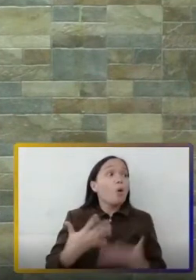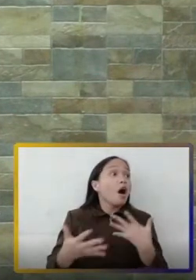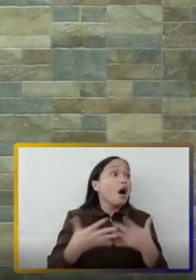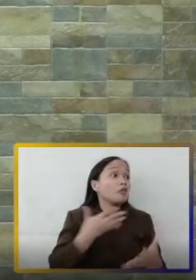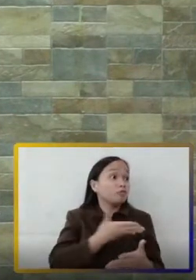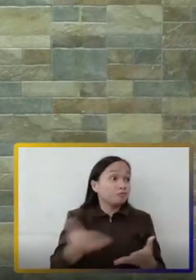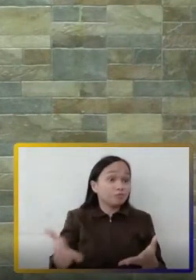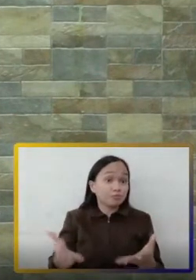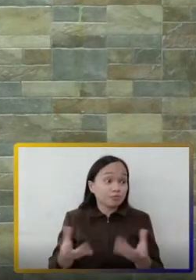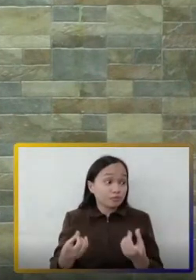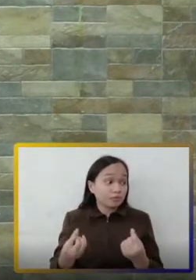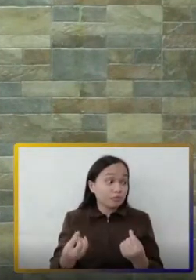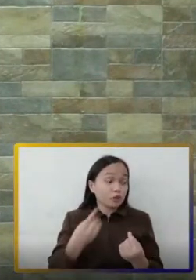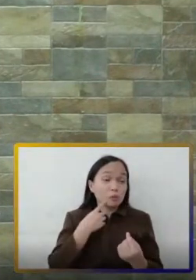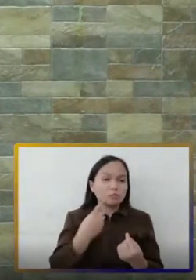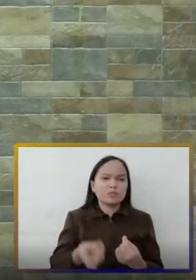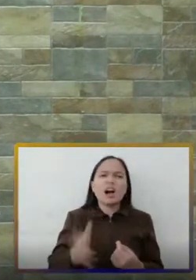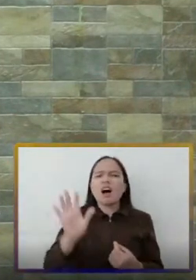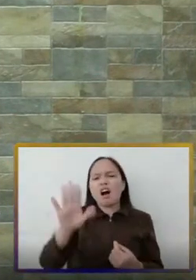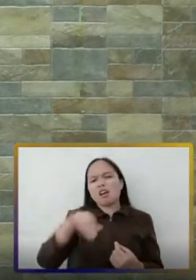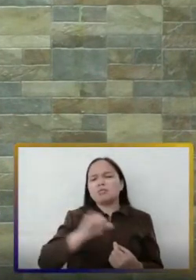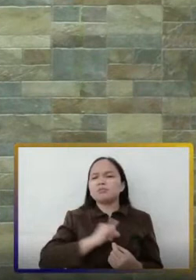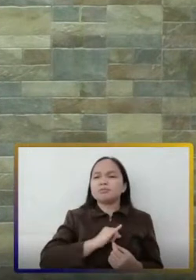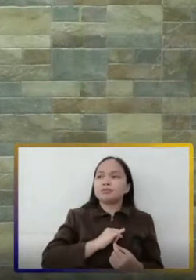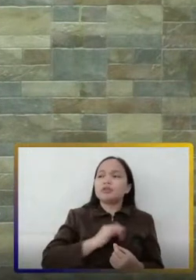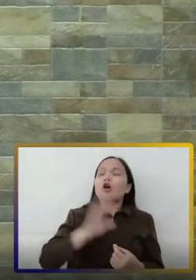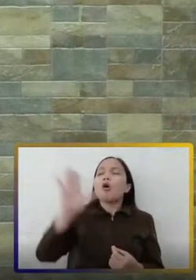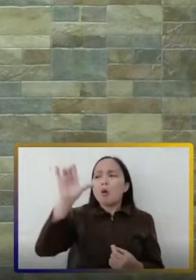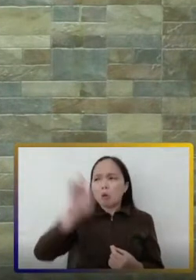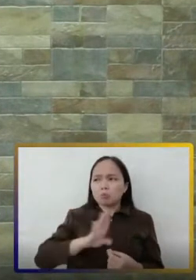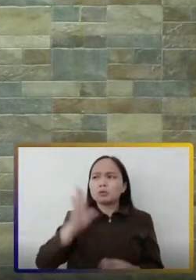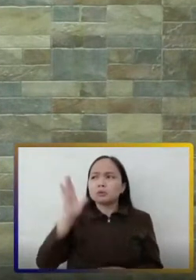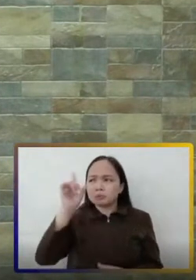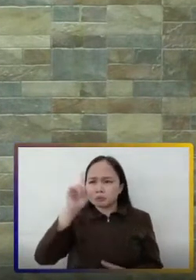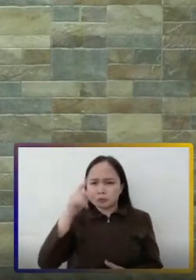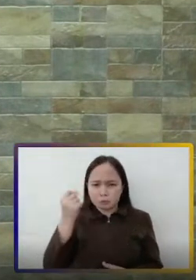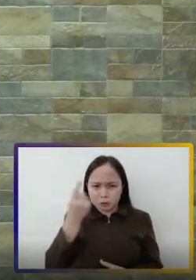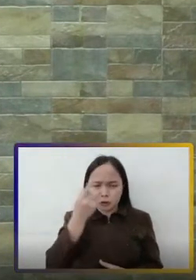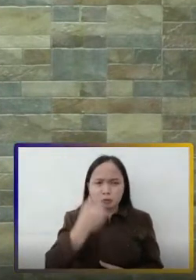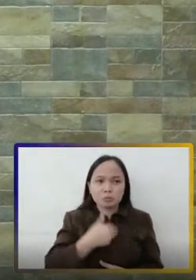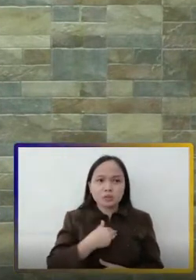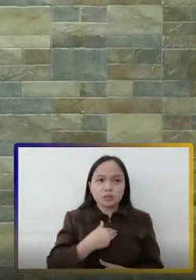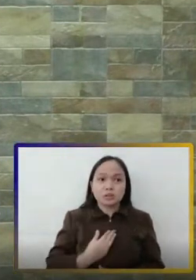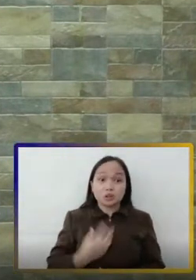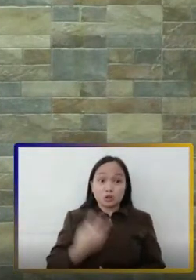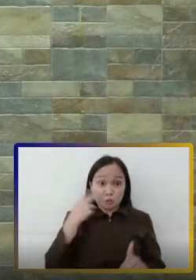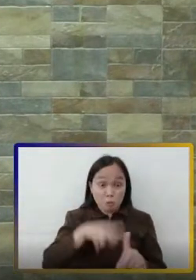doing. Nasabihin mo, well, anyways, I love. Maunawaan naman ako ni Lord. Mahal ako ng Panginoon. Di ba